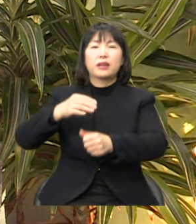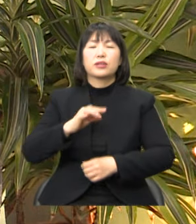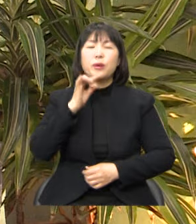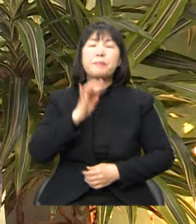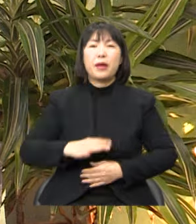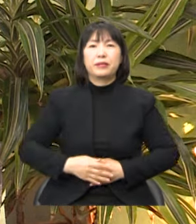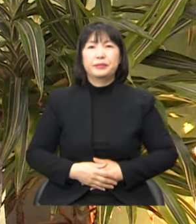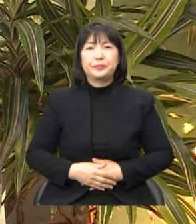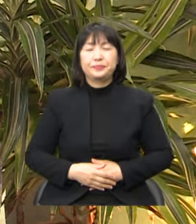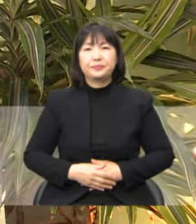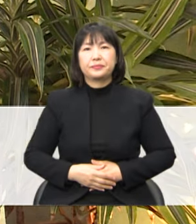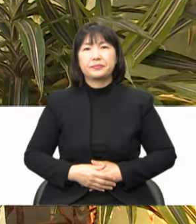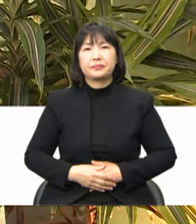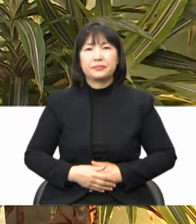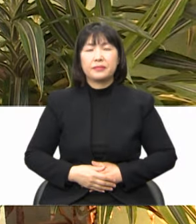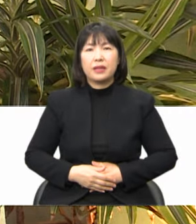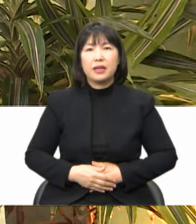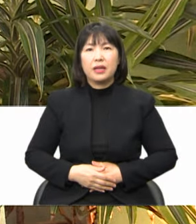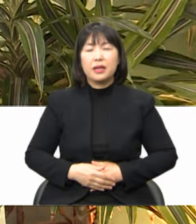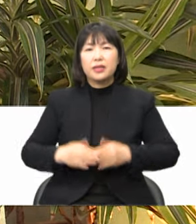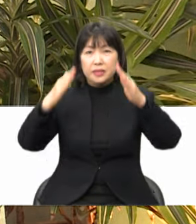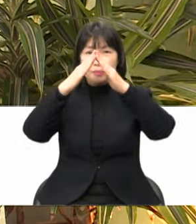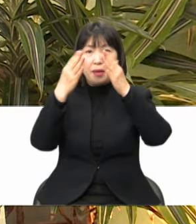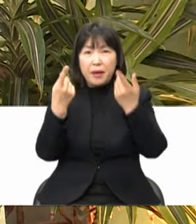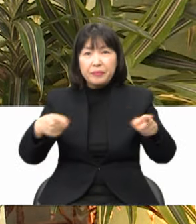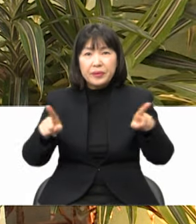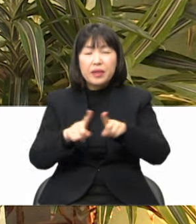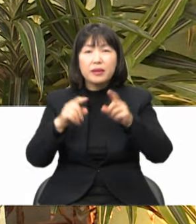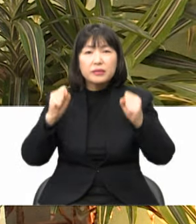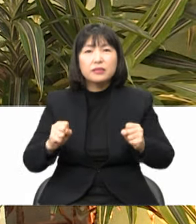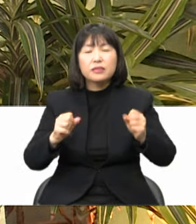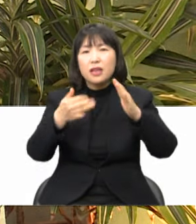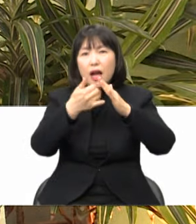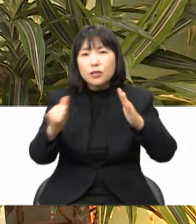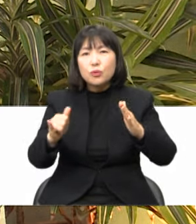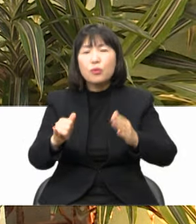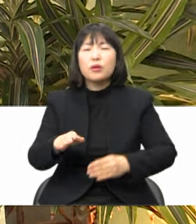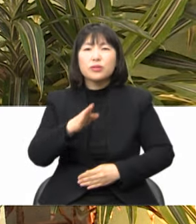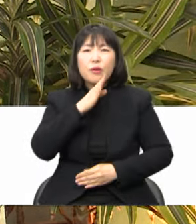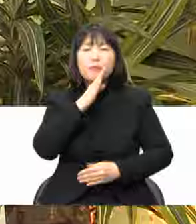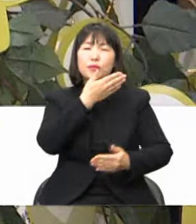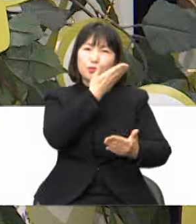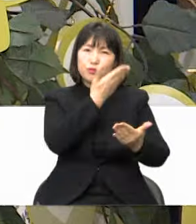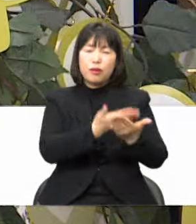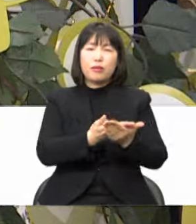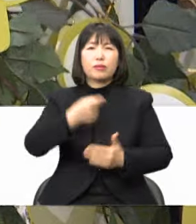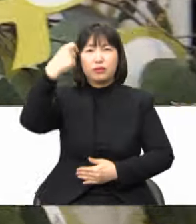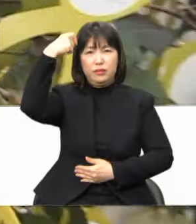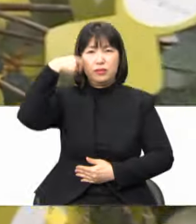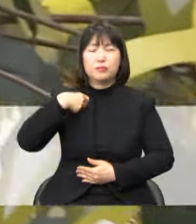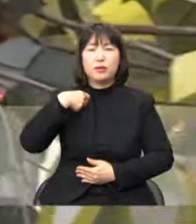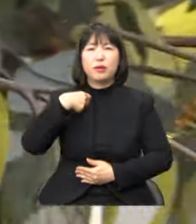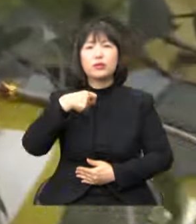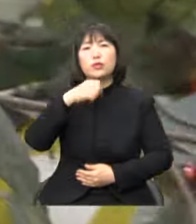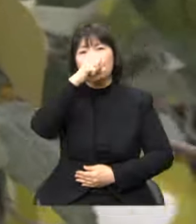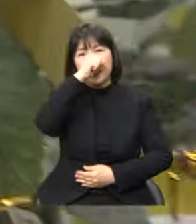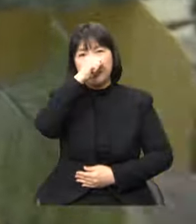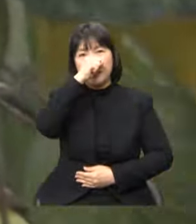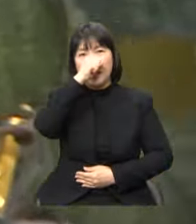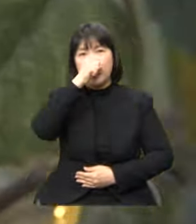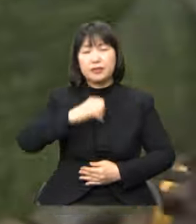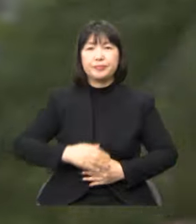이분들 보시고 집에 있는 가족들이 얼마나 소중한지 한번 더 느끼시는 그런 시간이었습니다 BTV 뉴스